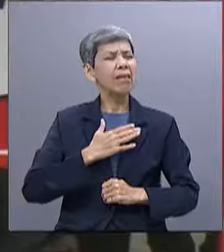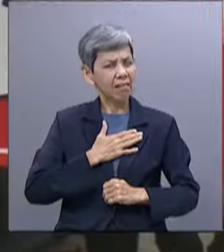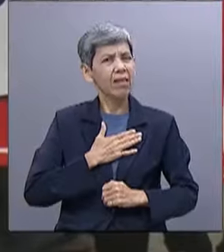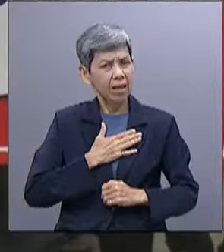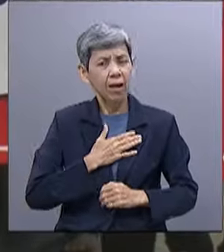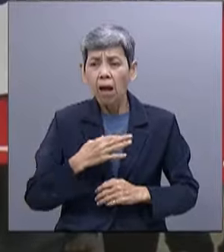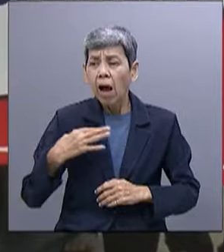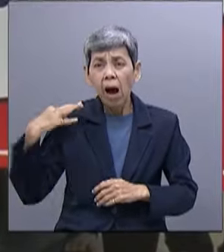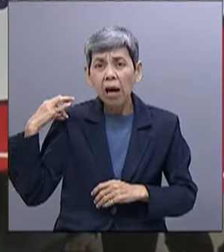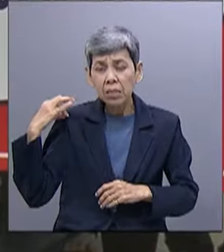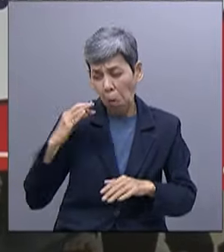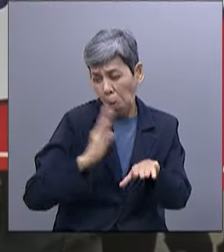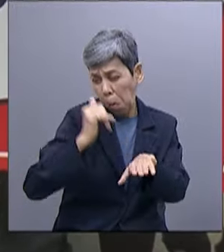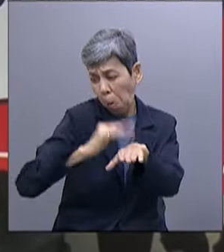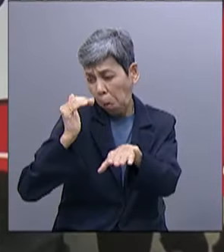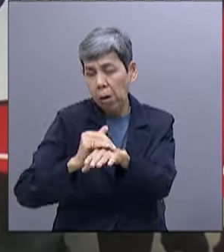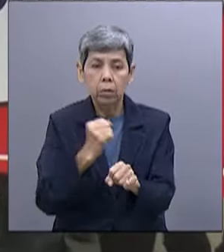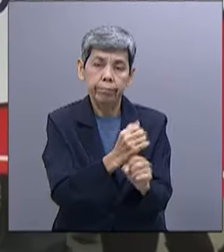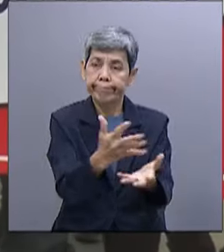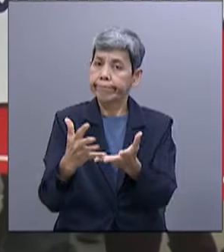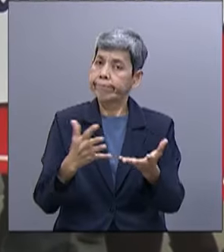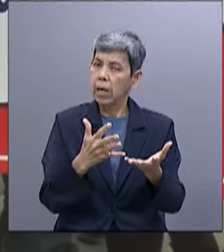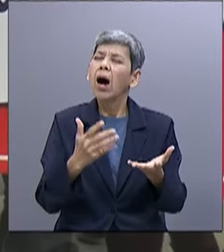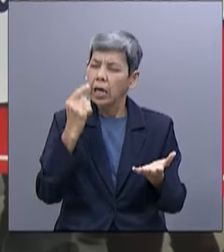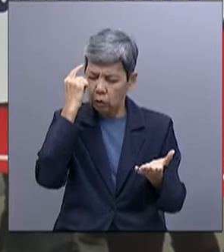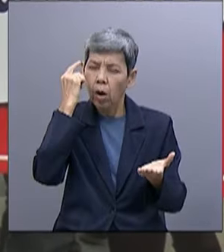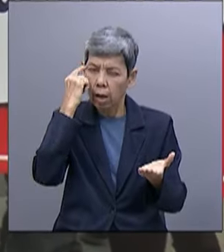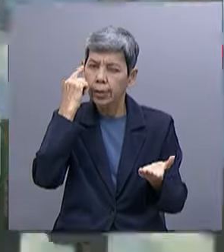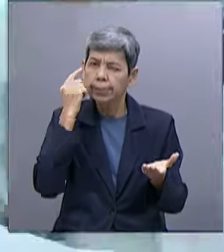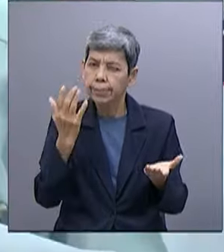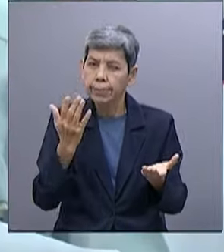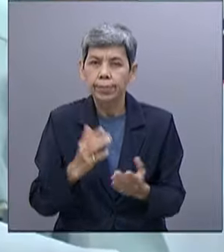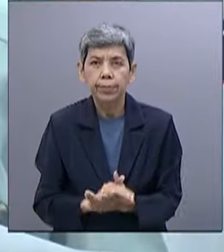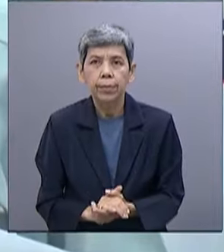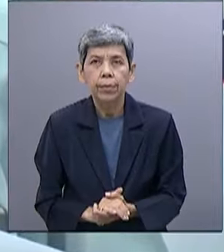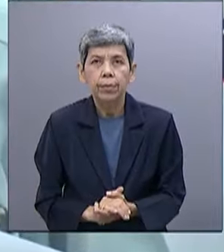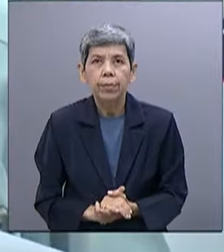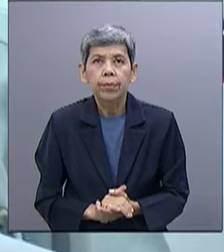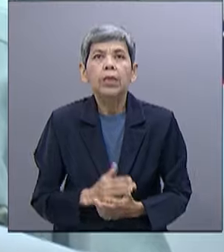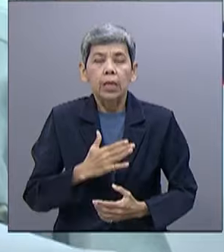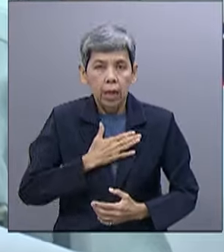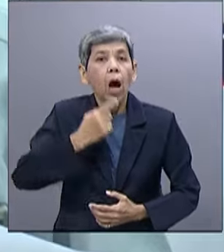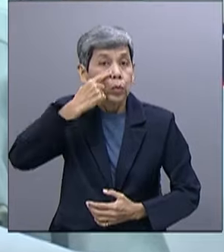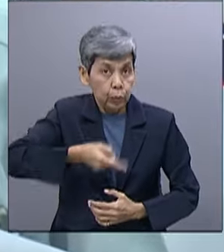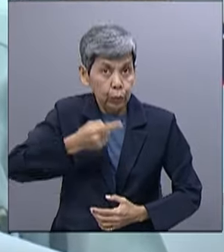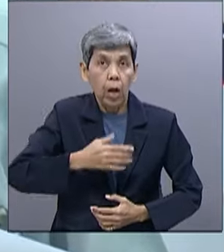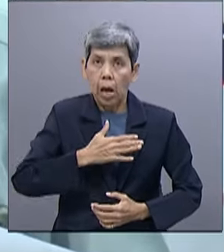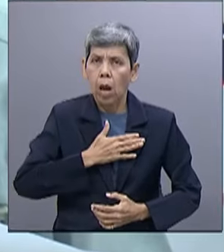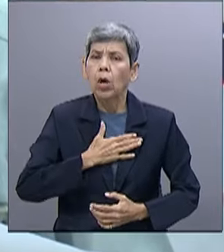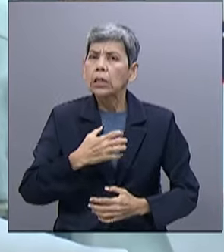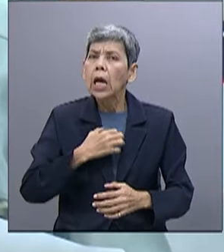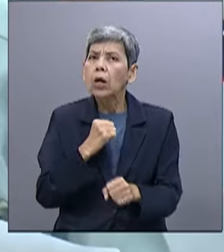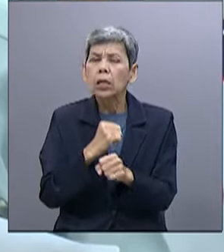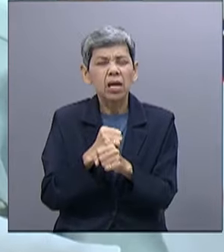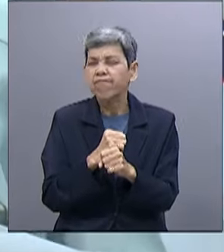าดอสม.ที่มีประสบการณ์ทำงานในพื้นที่ได้ค่ะ ครับจุดยืนเบื้องต้นนะครับเราต้องการปลดล็อ